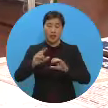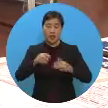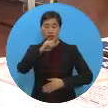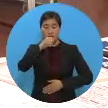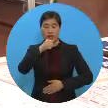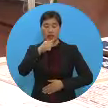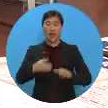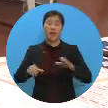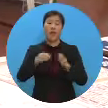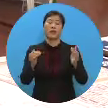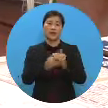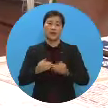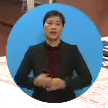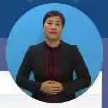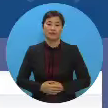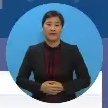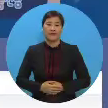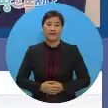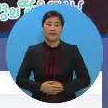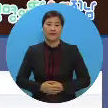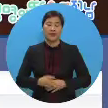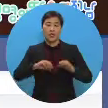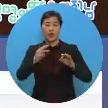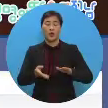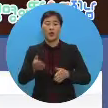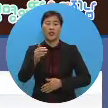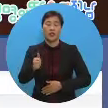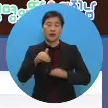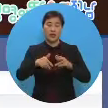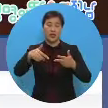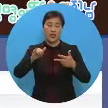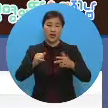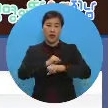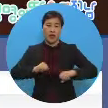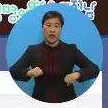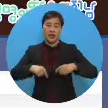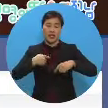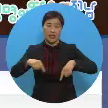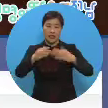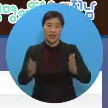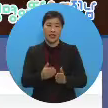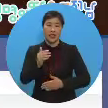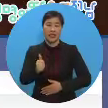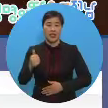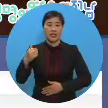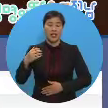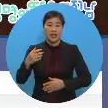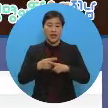대부분 국고 예산인 것으로 나타났습니다. 김영록 전라남 도지사가 민선 7기 광역자치단체장을 대상으로